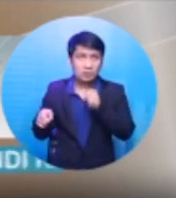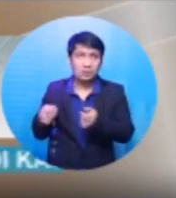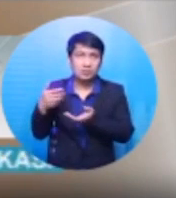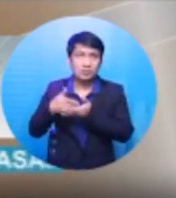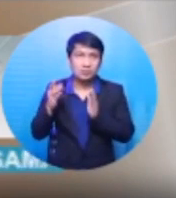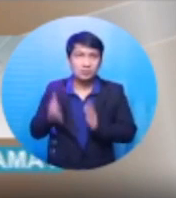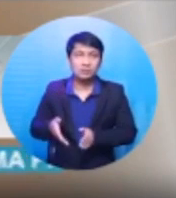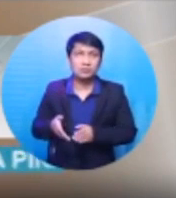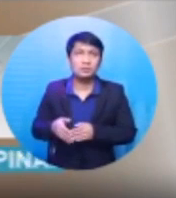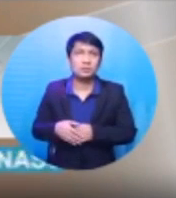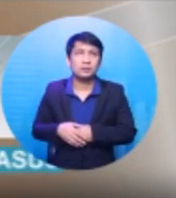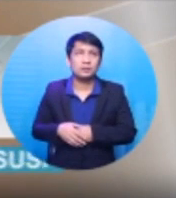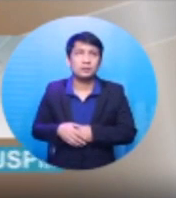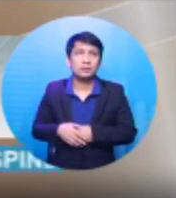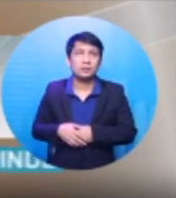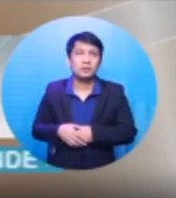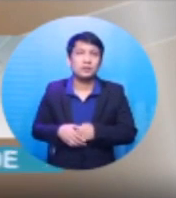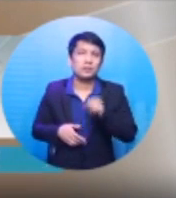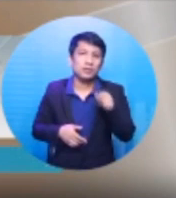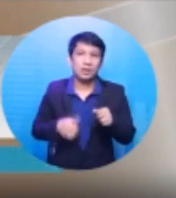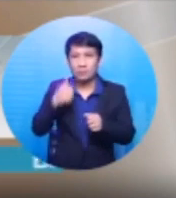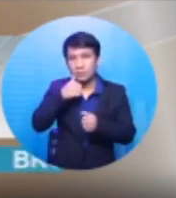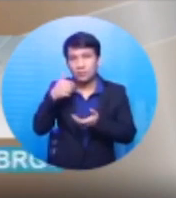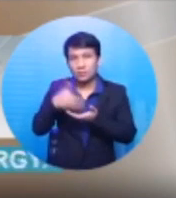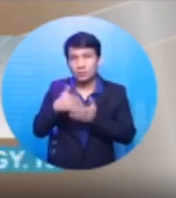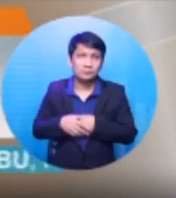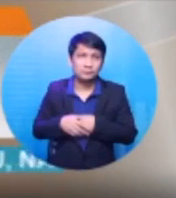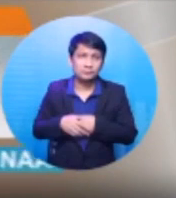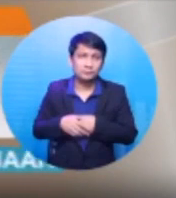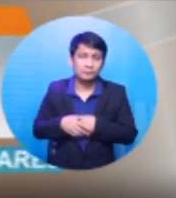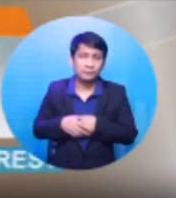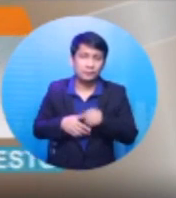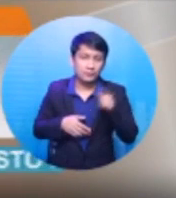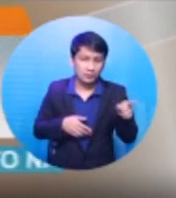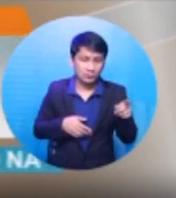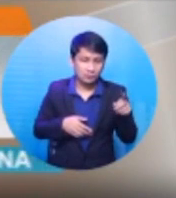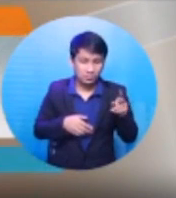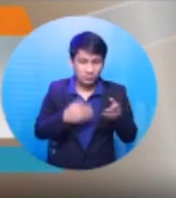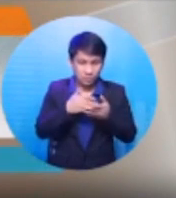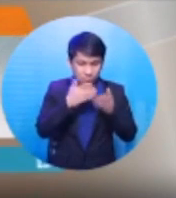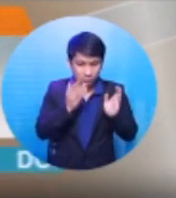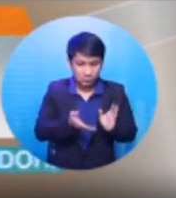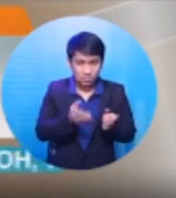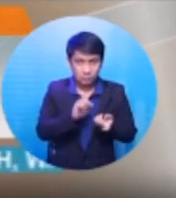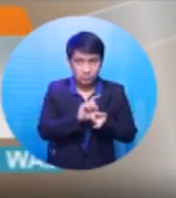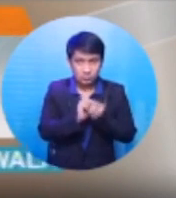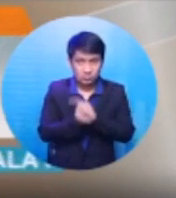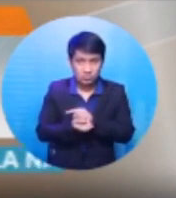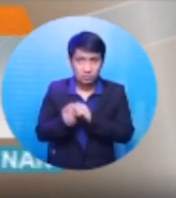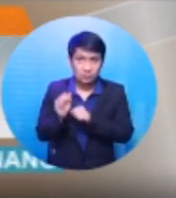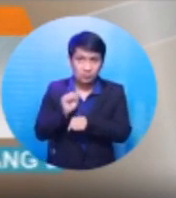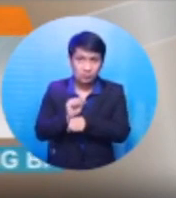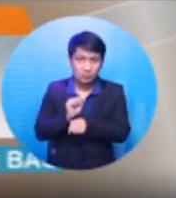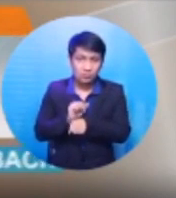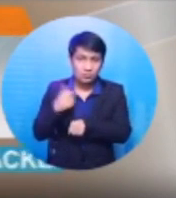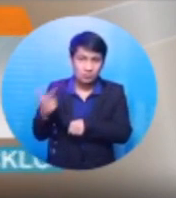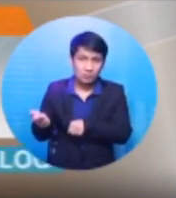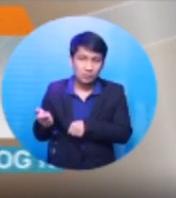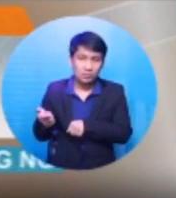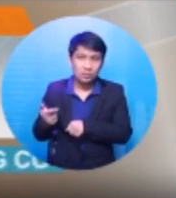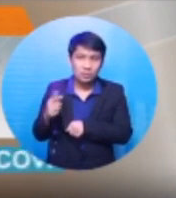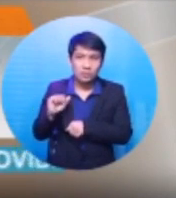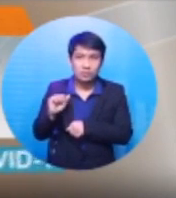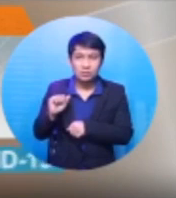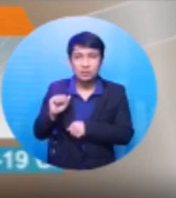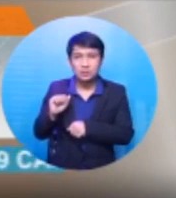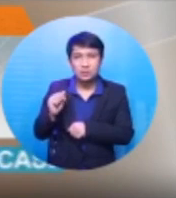student pa lang po yung babae. Okay. Ito nga po, student visa siya, kinukonvert niya sa working visa, yung kanyang